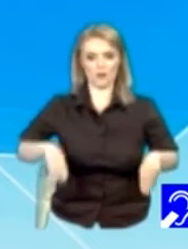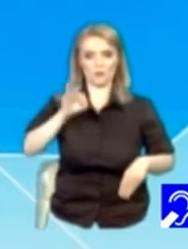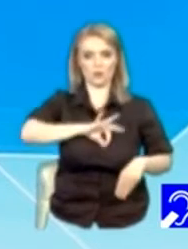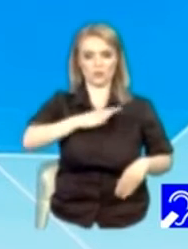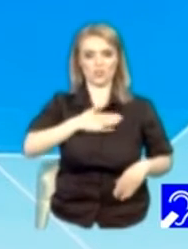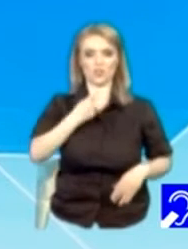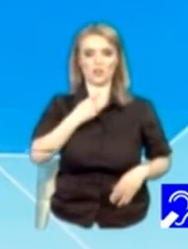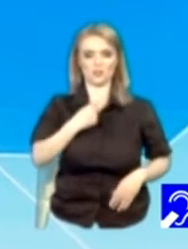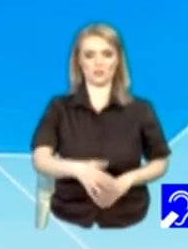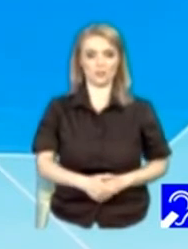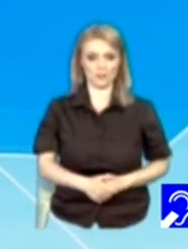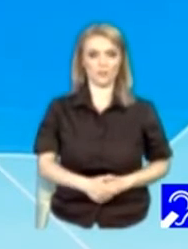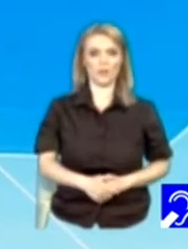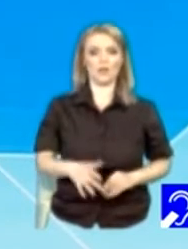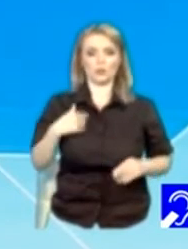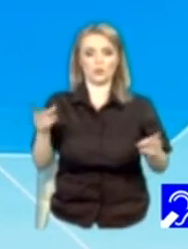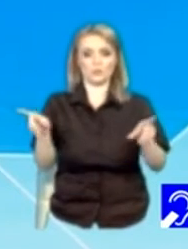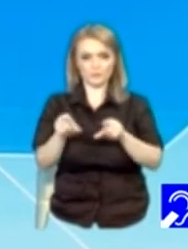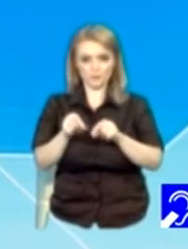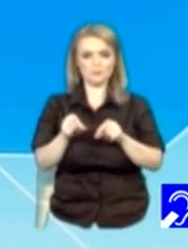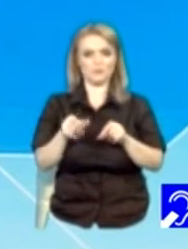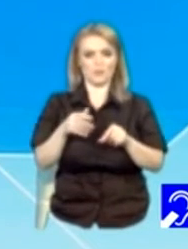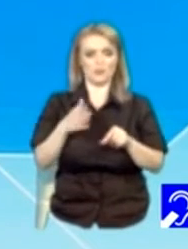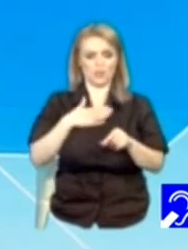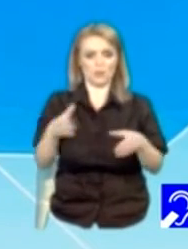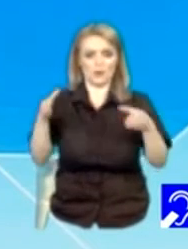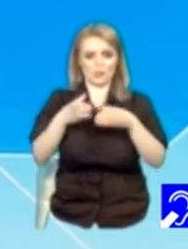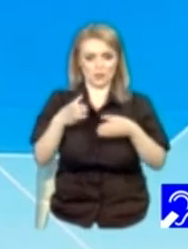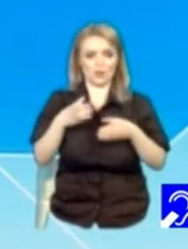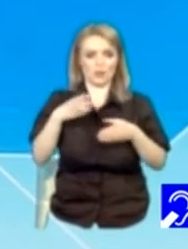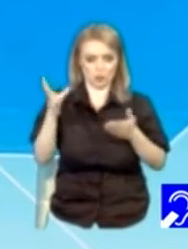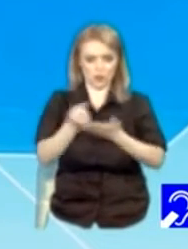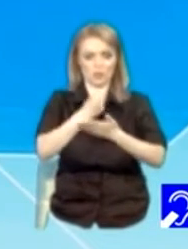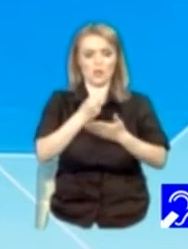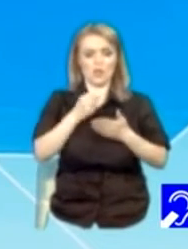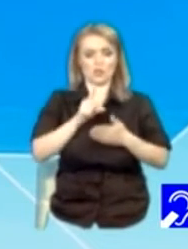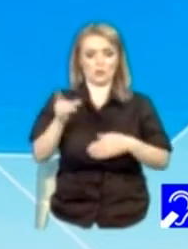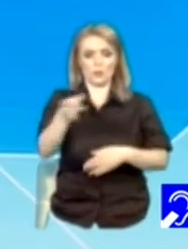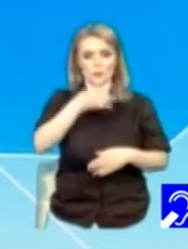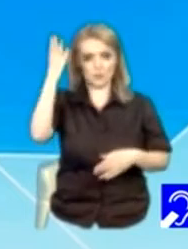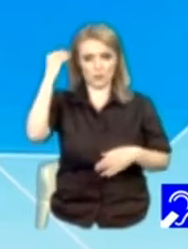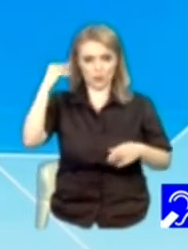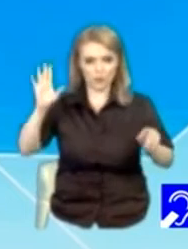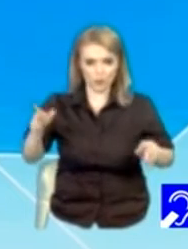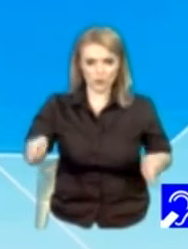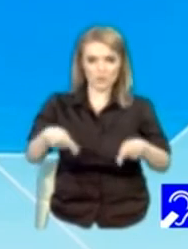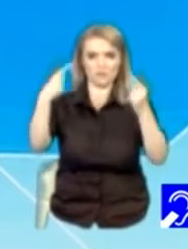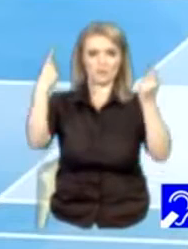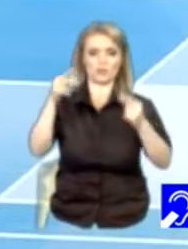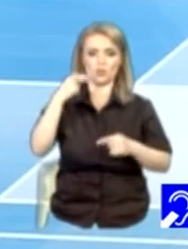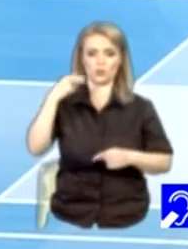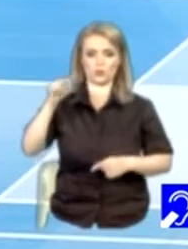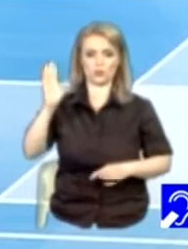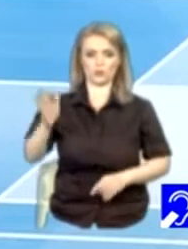cetățenii, împreună cu oamenii noștri, vom reuși să aducem Republica Moldova pe făgașul bunăstării.